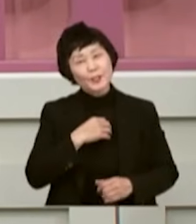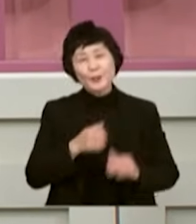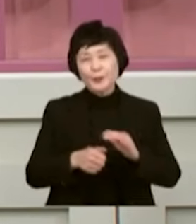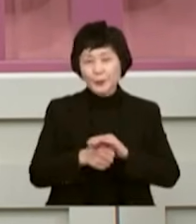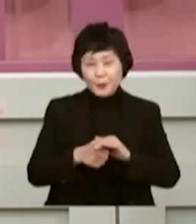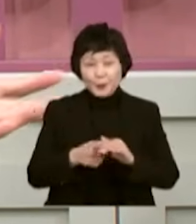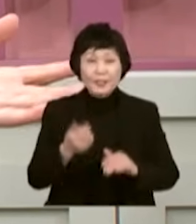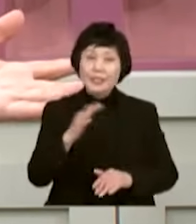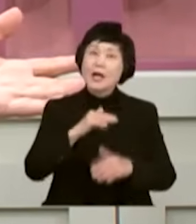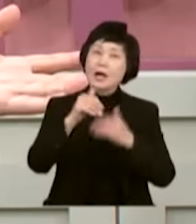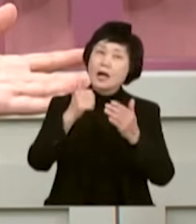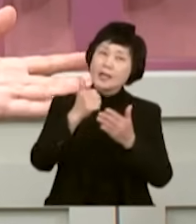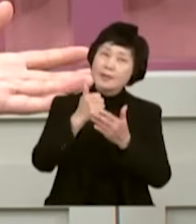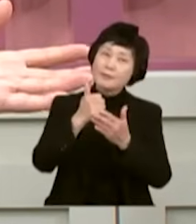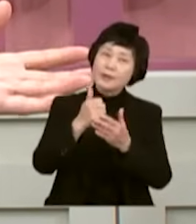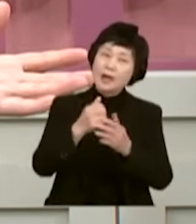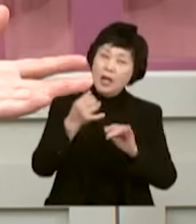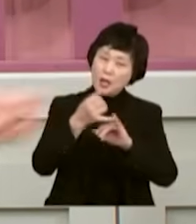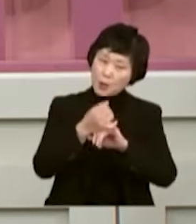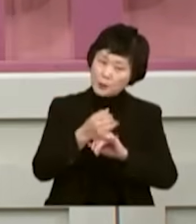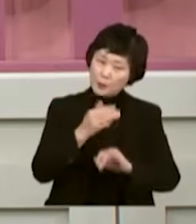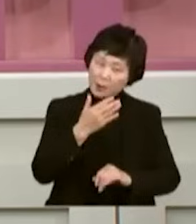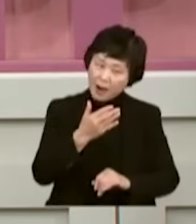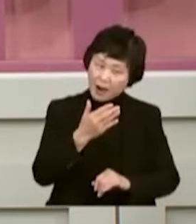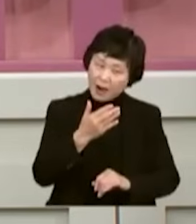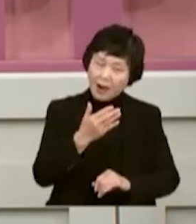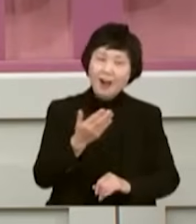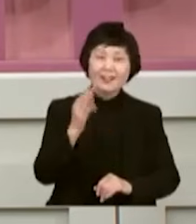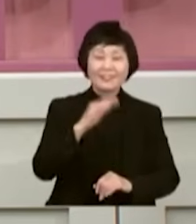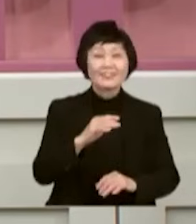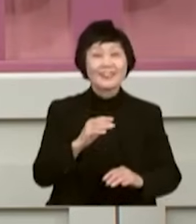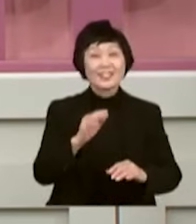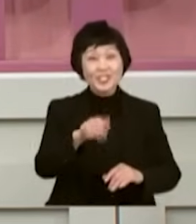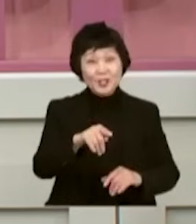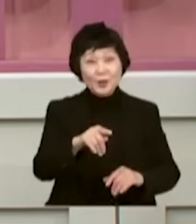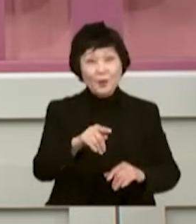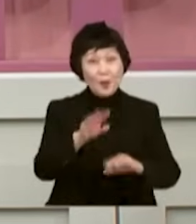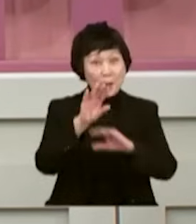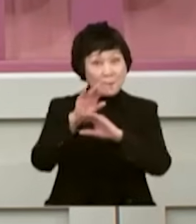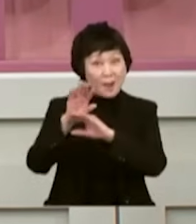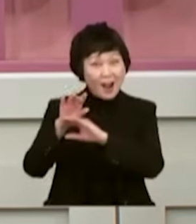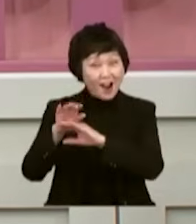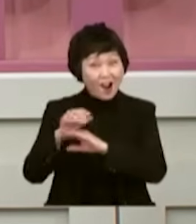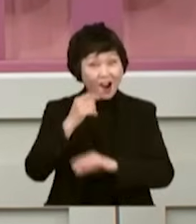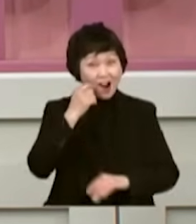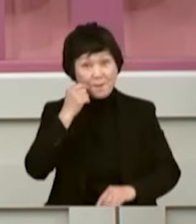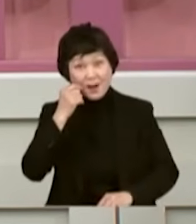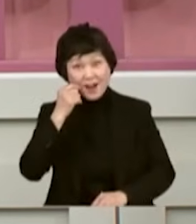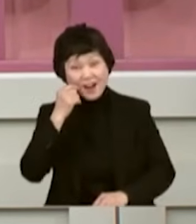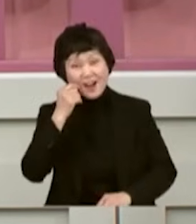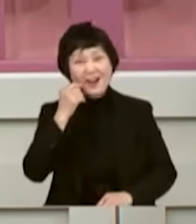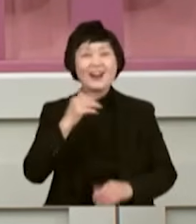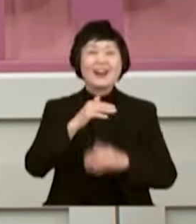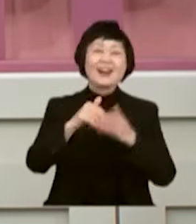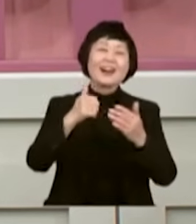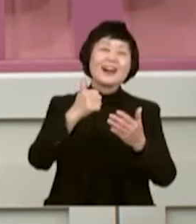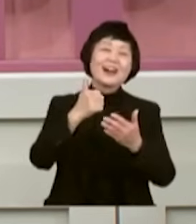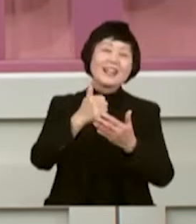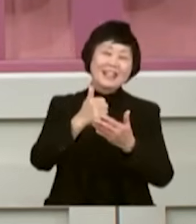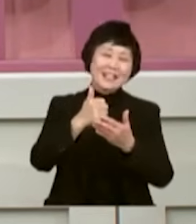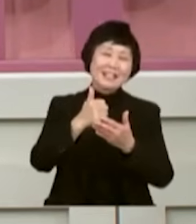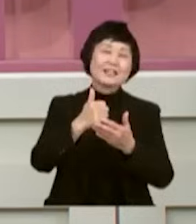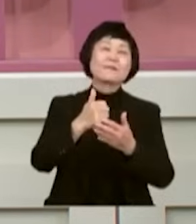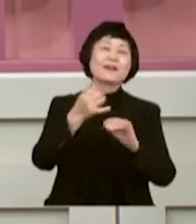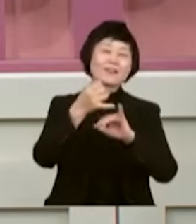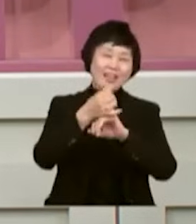지켰더니 아, CS에서 시청률이 네. 그 상위권을 달릴 정도로 네. 놀라운 반응이 오고 그래서 저는 하나님이